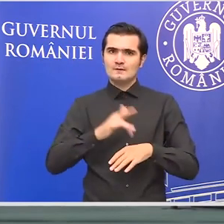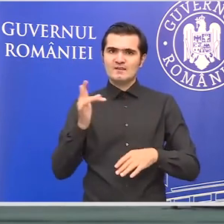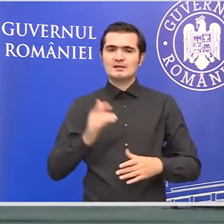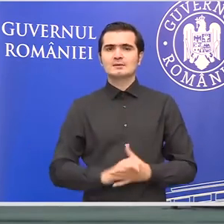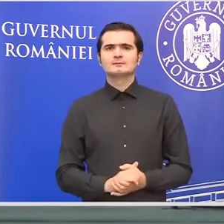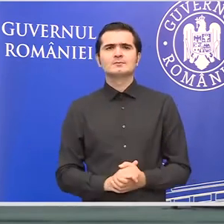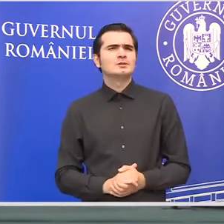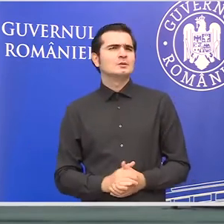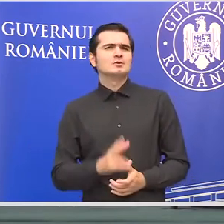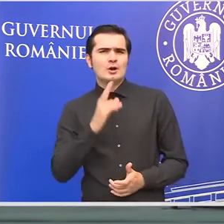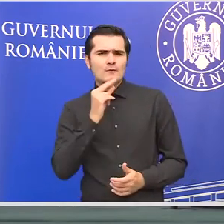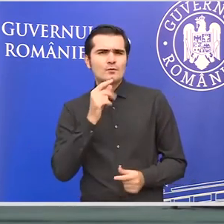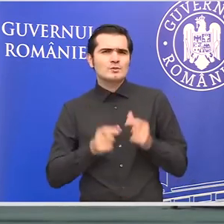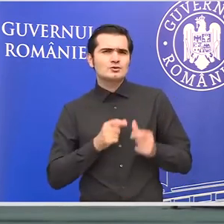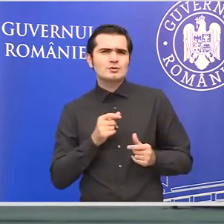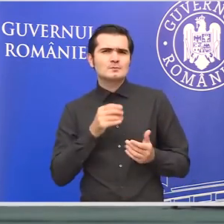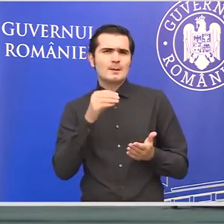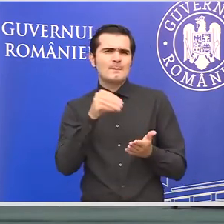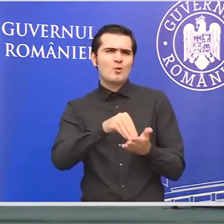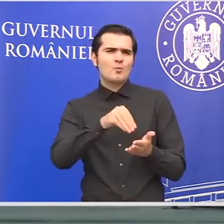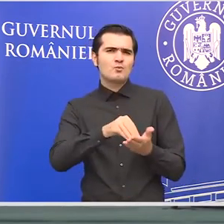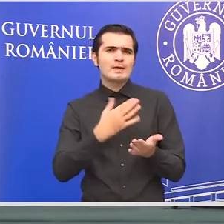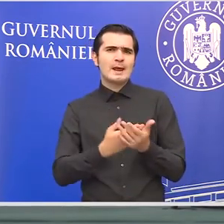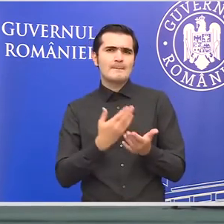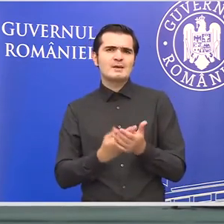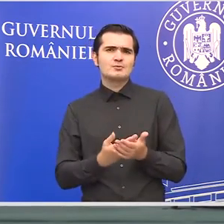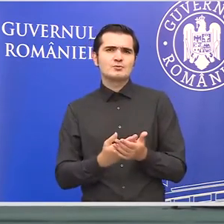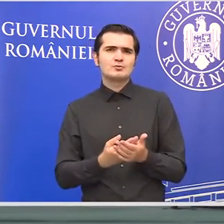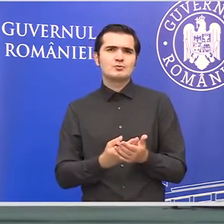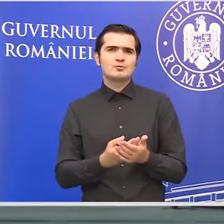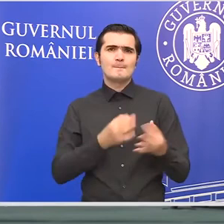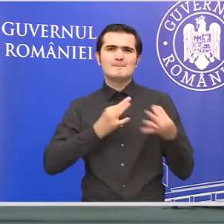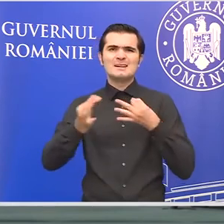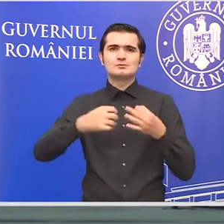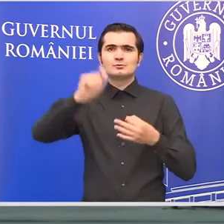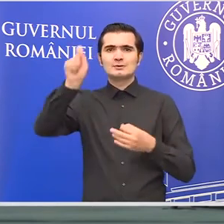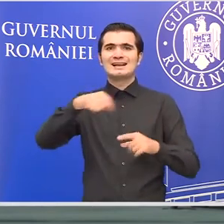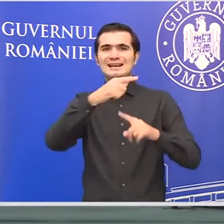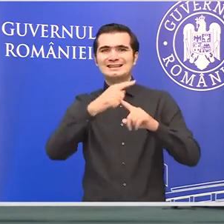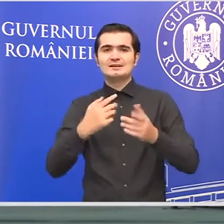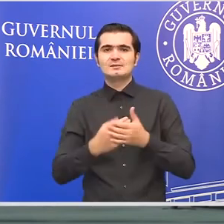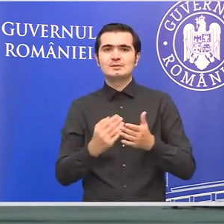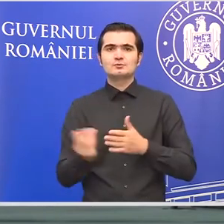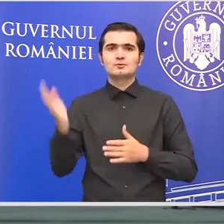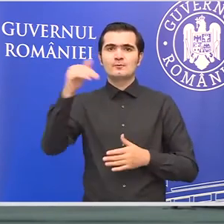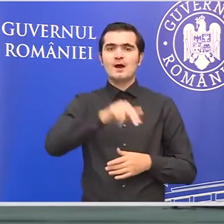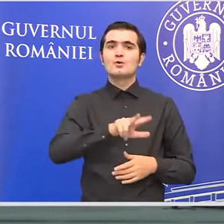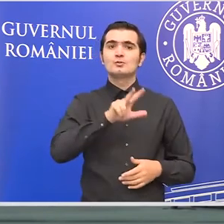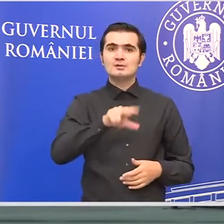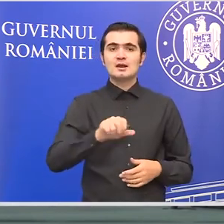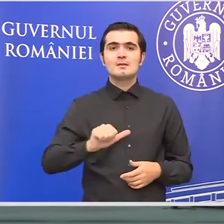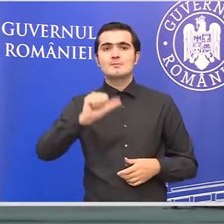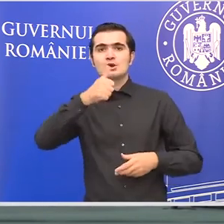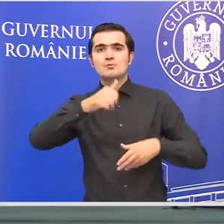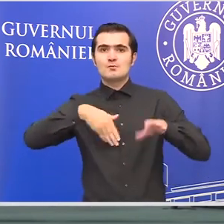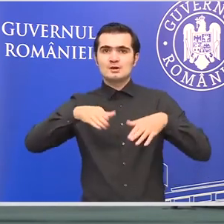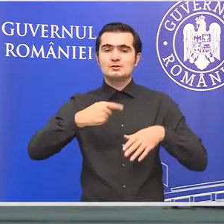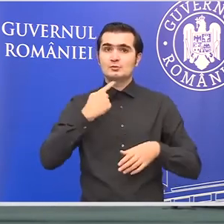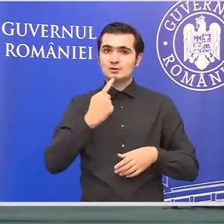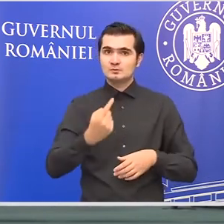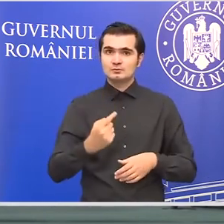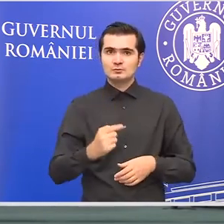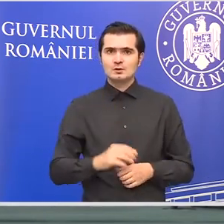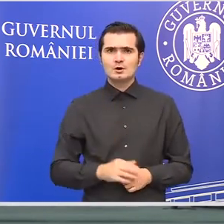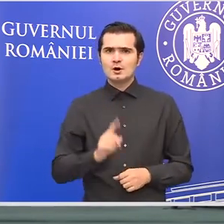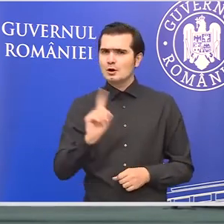mai vorbeam despre propunerile de restricții care au fost în cazul valului 3 și tot premierul spunea că nu au